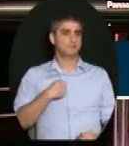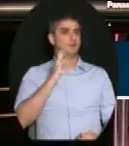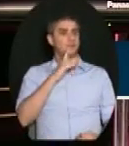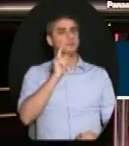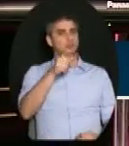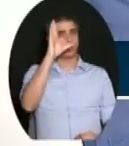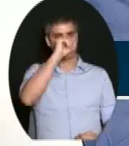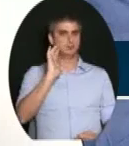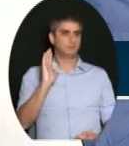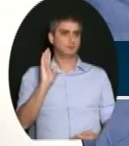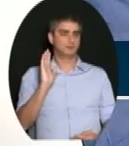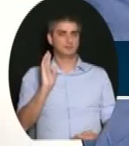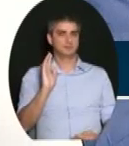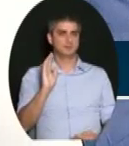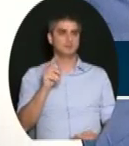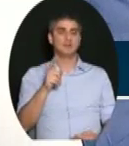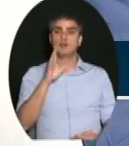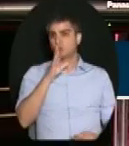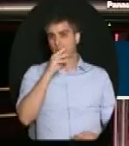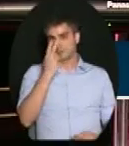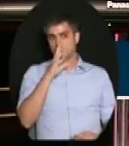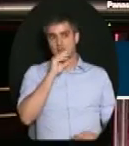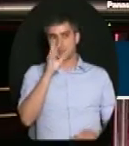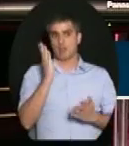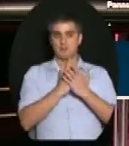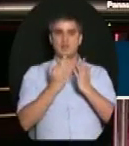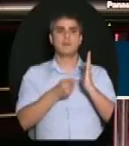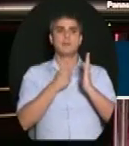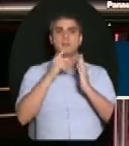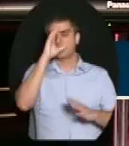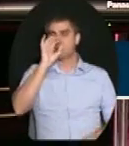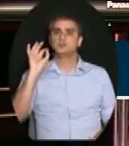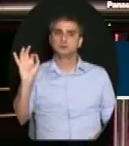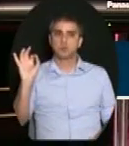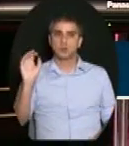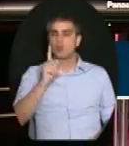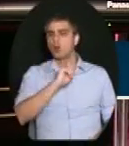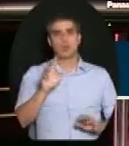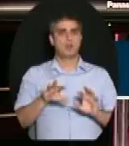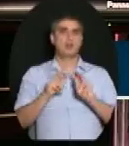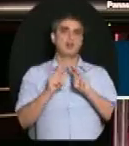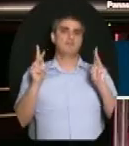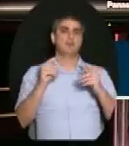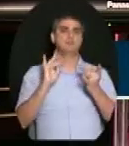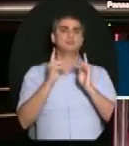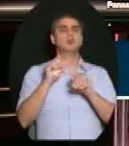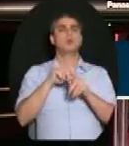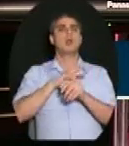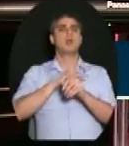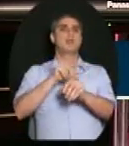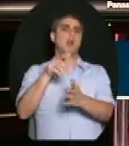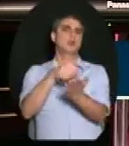שיש לו קונספט. הקונספט הזה הוא דיבר עליו כמה פעמים. קונספט שלו זה לא לפתור את הסכסוך, אלא לנהל